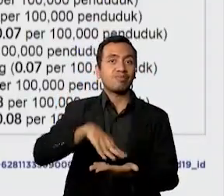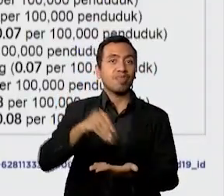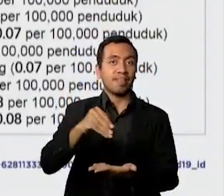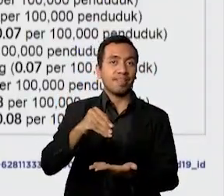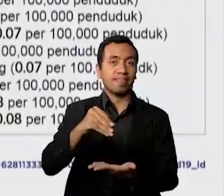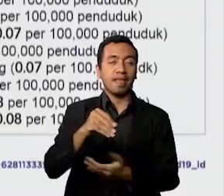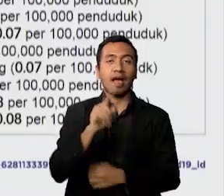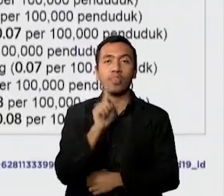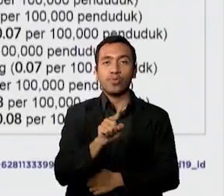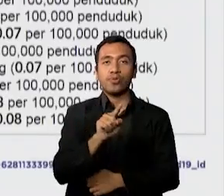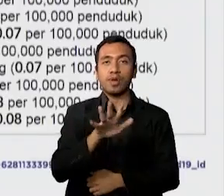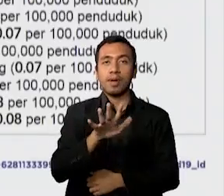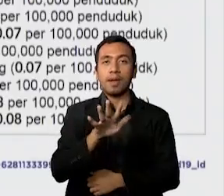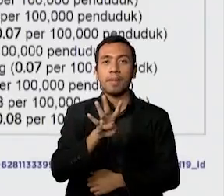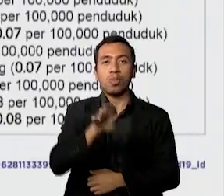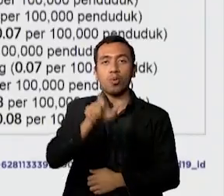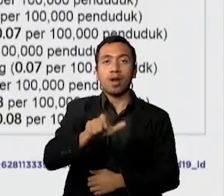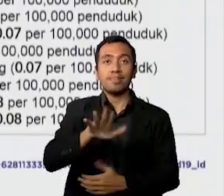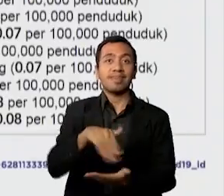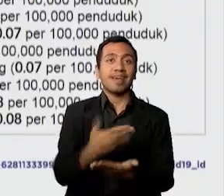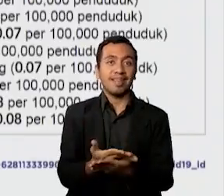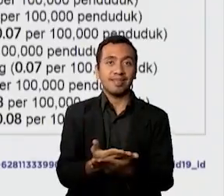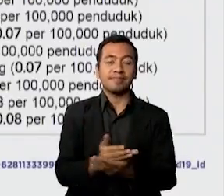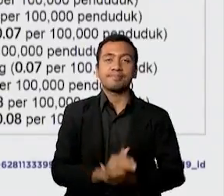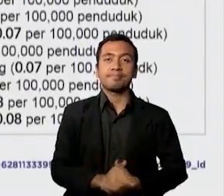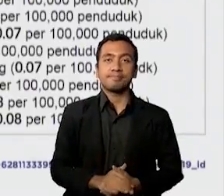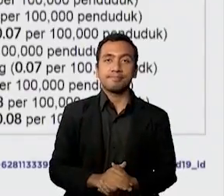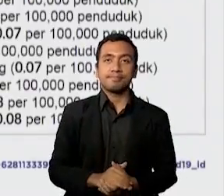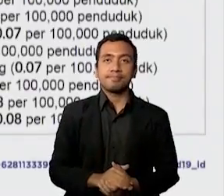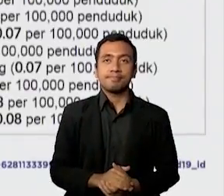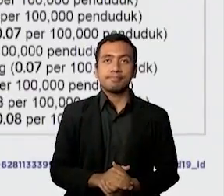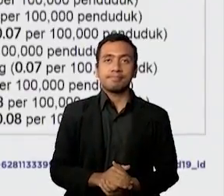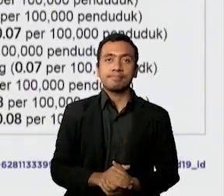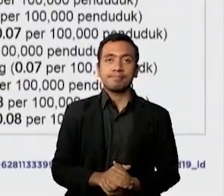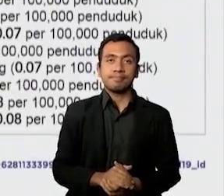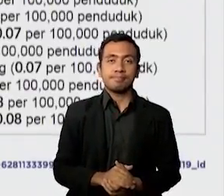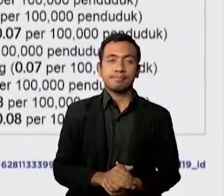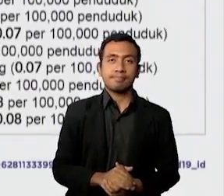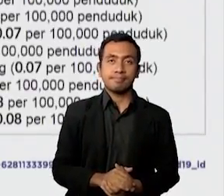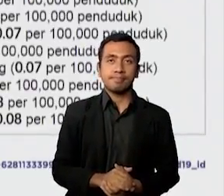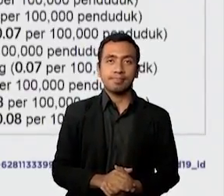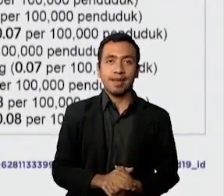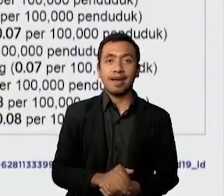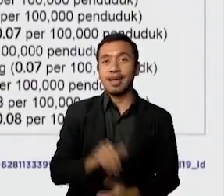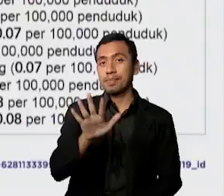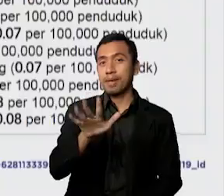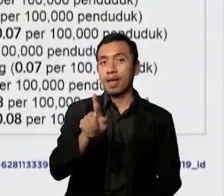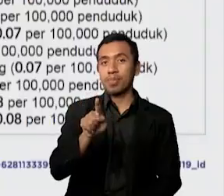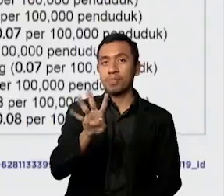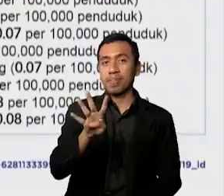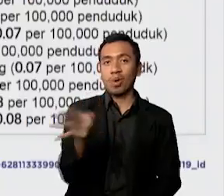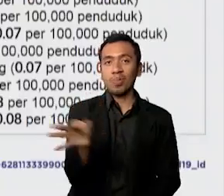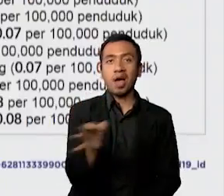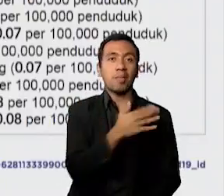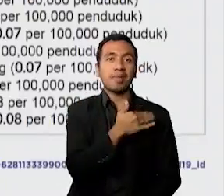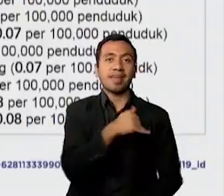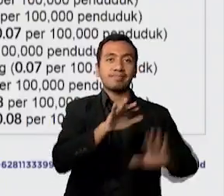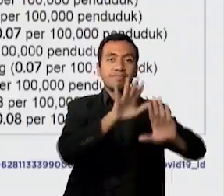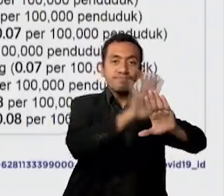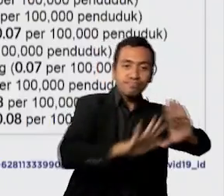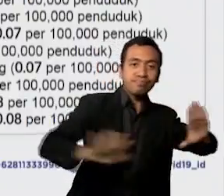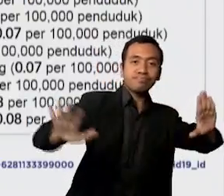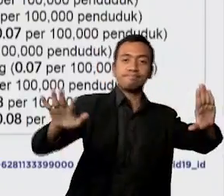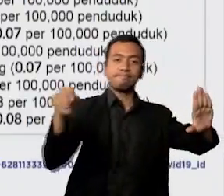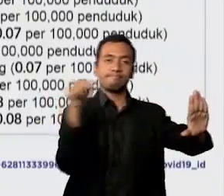Pusat 154 kasus kematian. Ketika kita menganalisa data di 514 kabupaten kota, maka kita